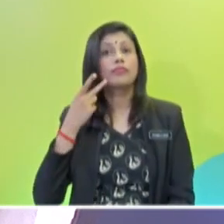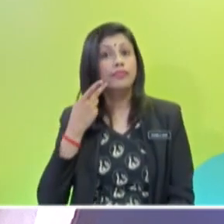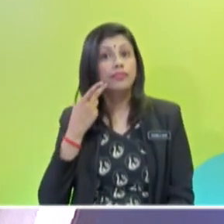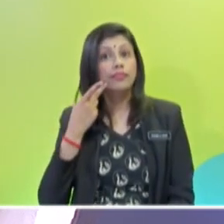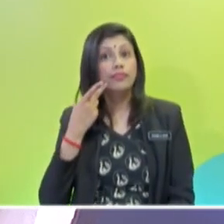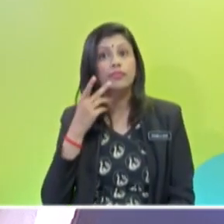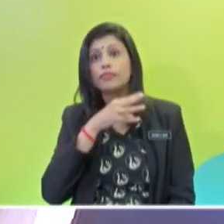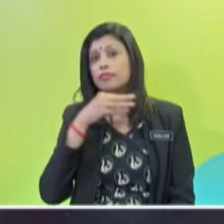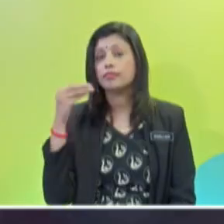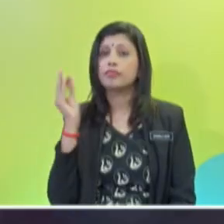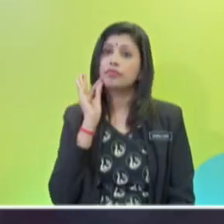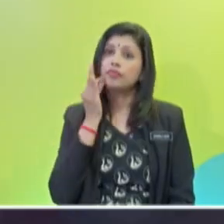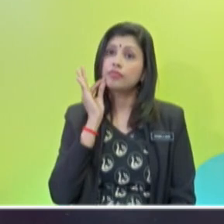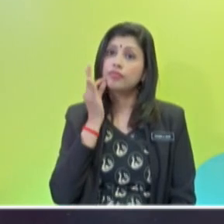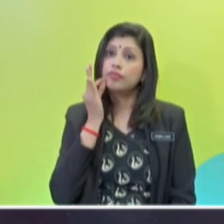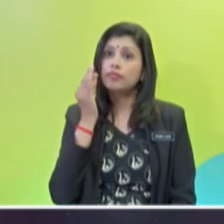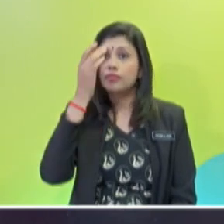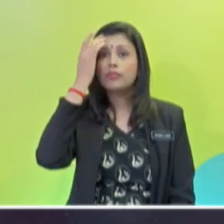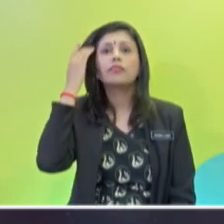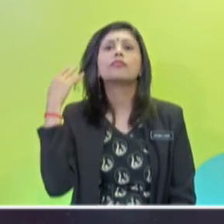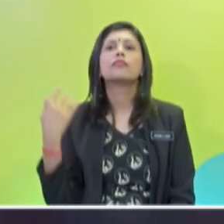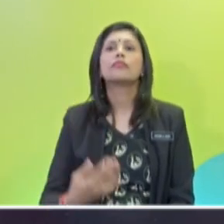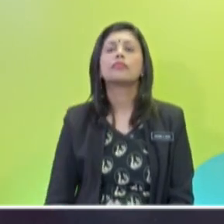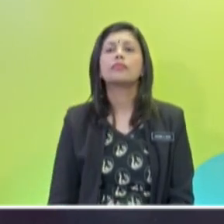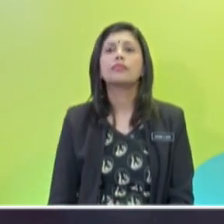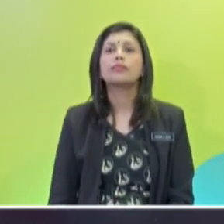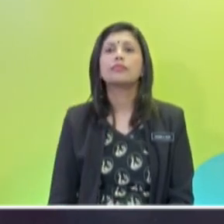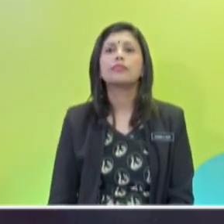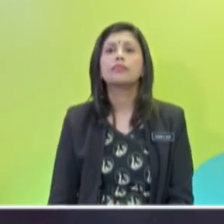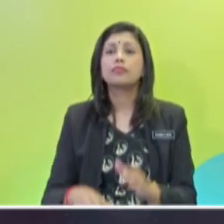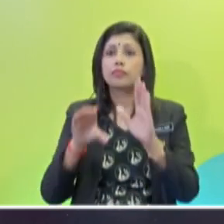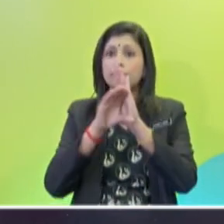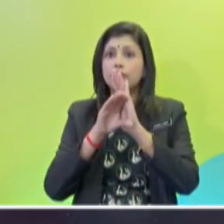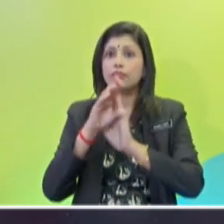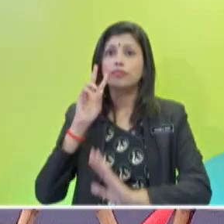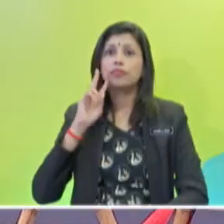ada buah-buahan. Betul. Jadi contoh sayur-sayuran pula, kalau Amal lihat